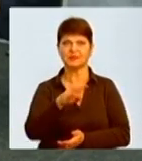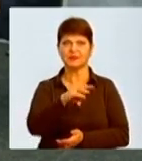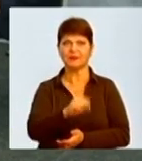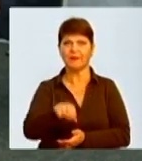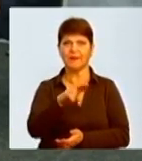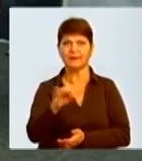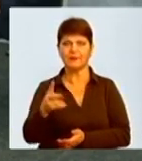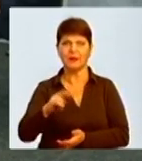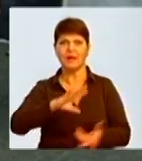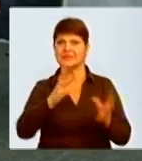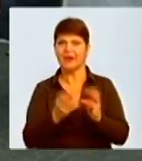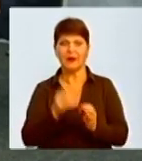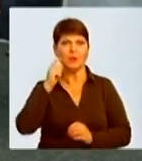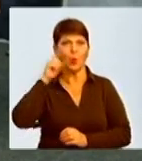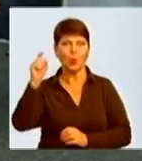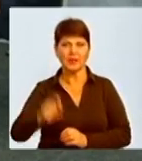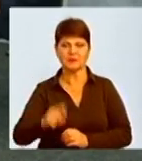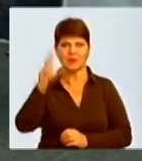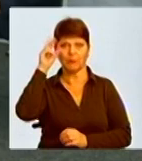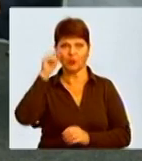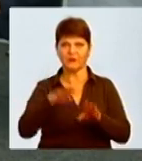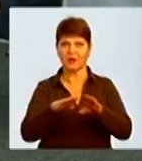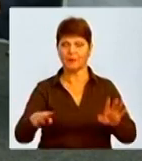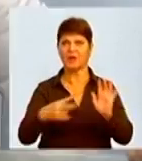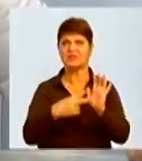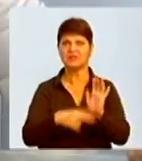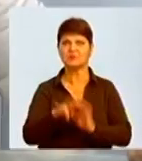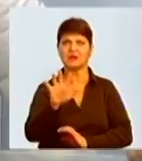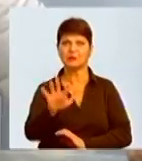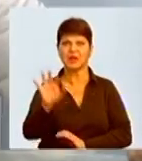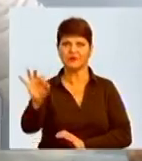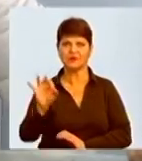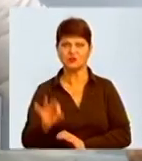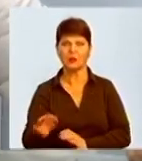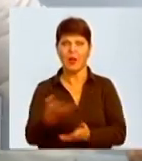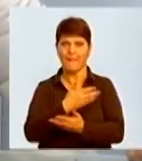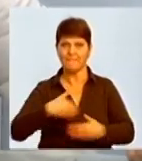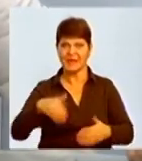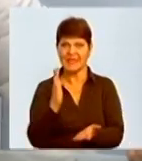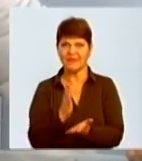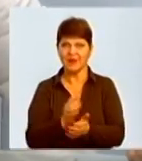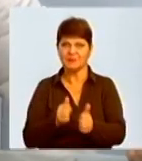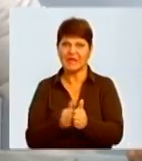А загальноукраїнські показники на рівні 75%. Тобто ми являємося лідерами.